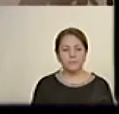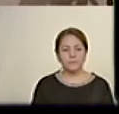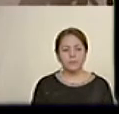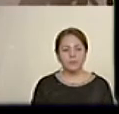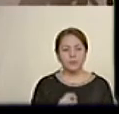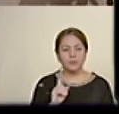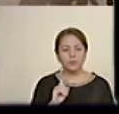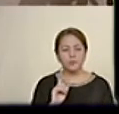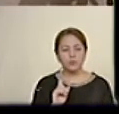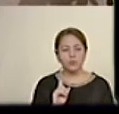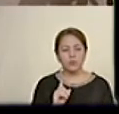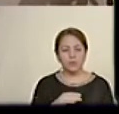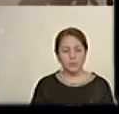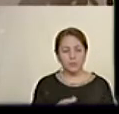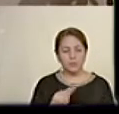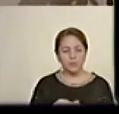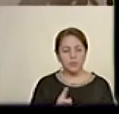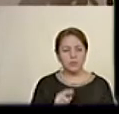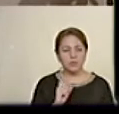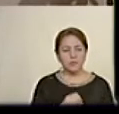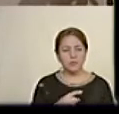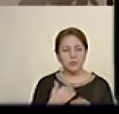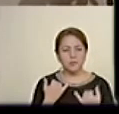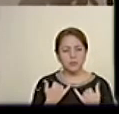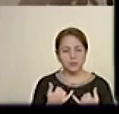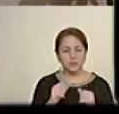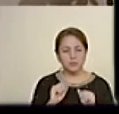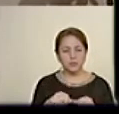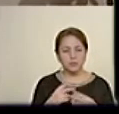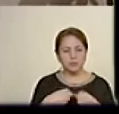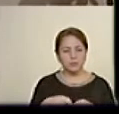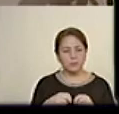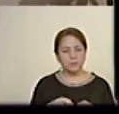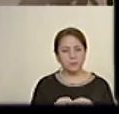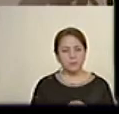что, справились с заданием? А теперь давайте проверим.